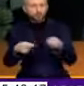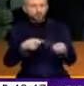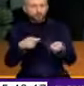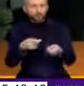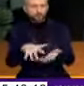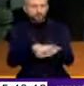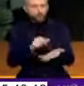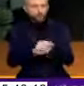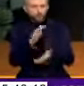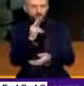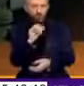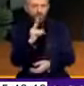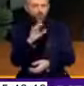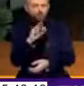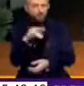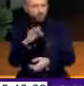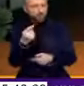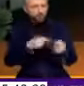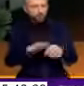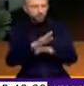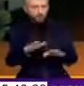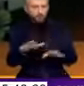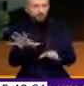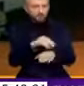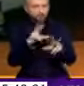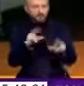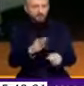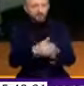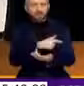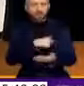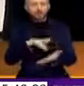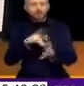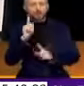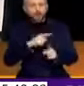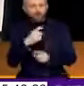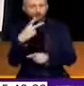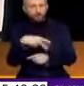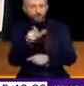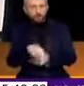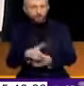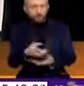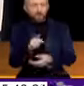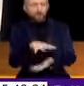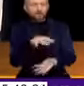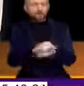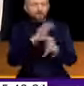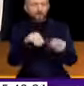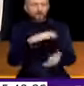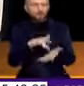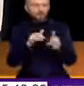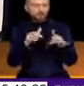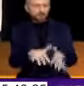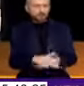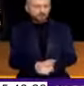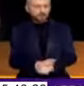часи Чернівецького, не відновлено, хоч ми всі обіцяли. І є депутати міської ради, їх є 120, і вони займаються загальноміськими